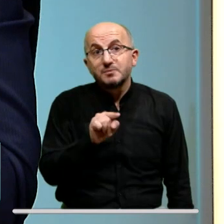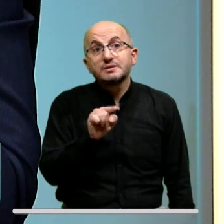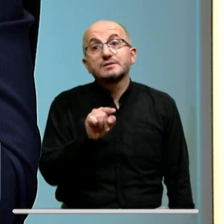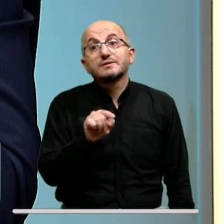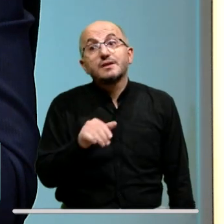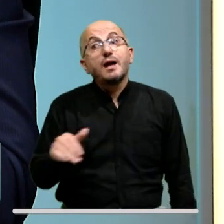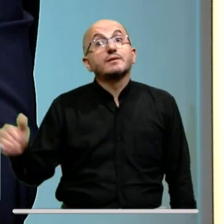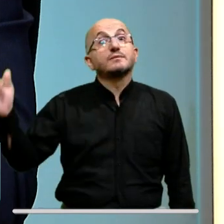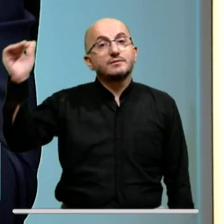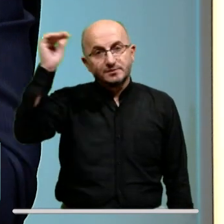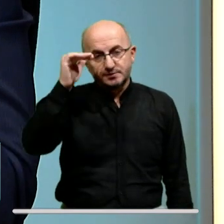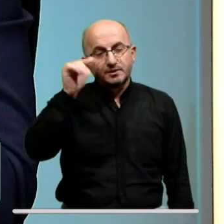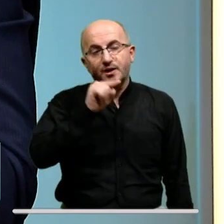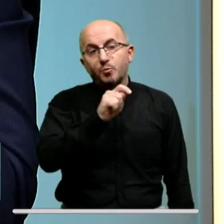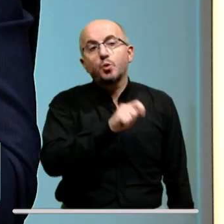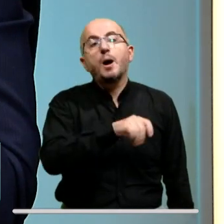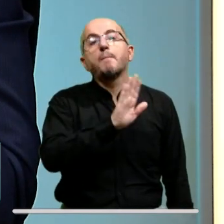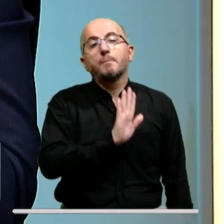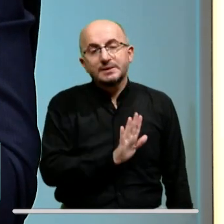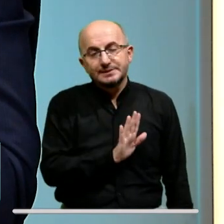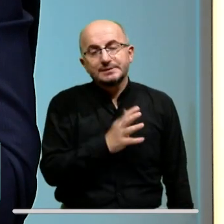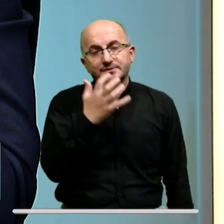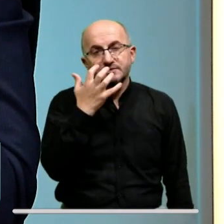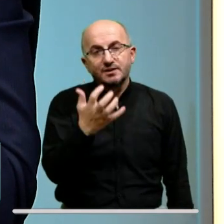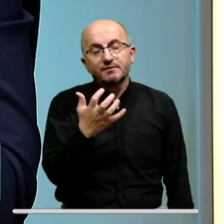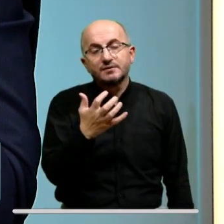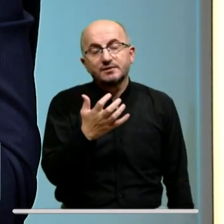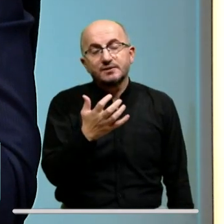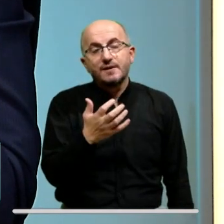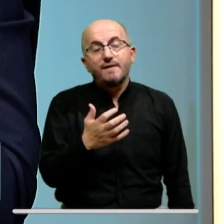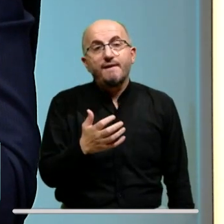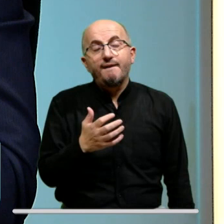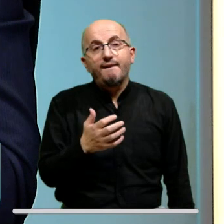ziyade yani bunu yapmasın derim. Tavsiye etmem daha doğrusu.